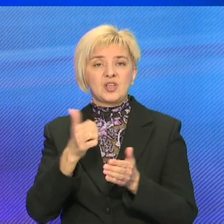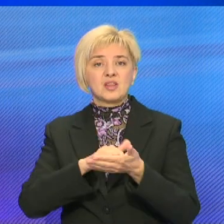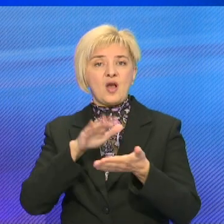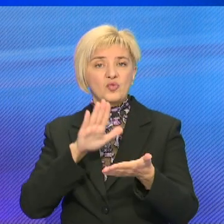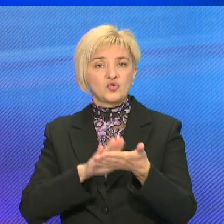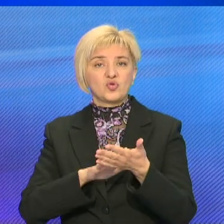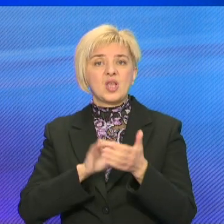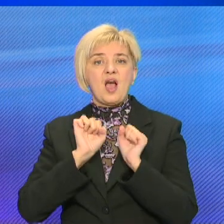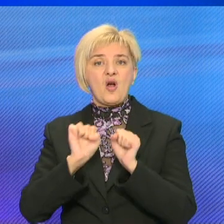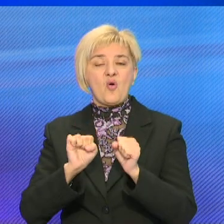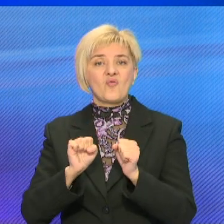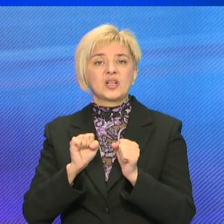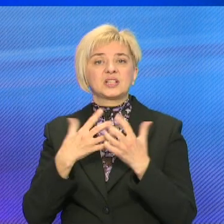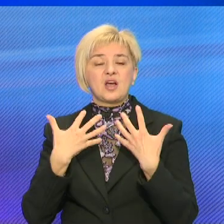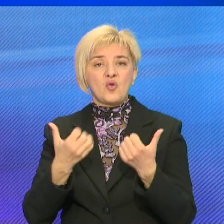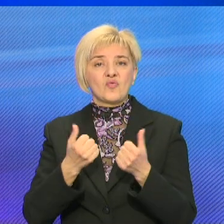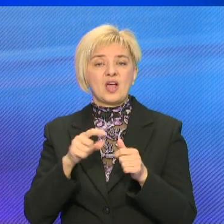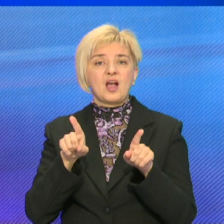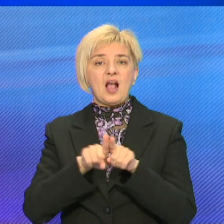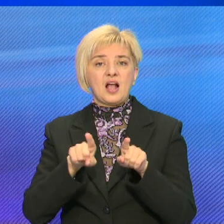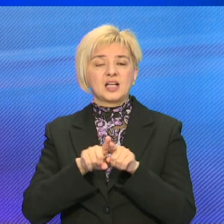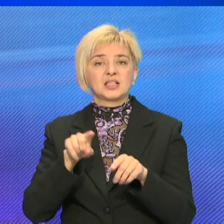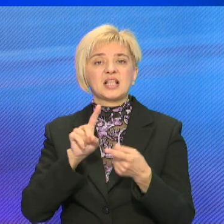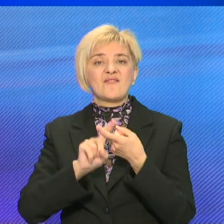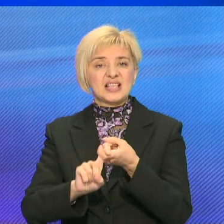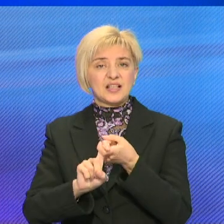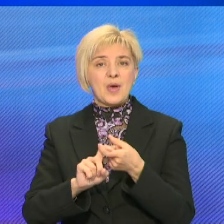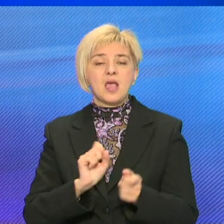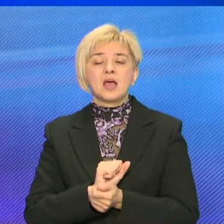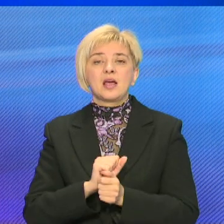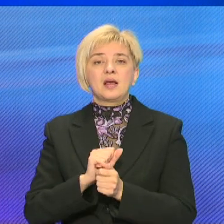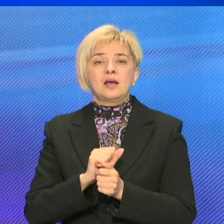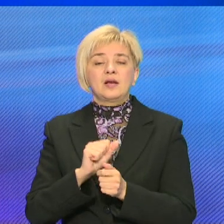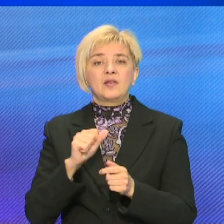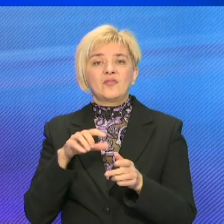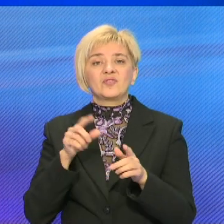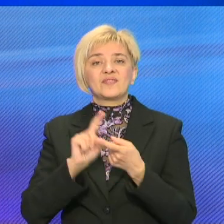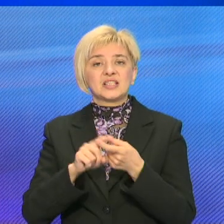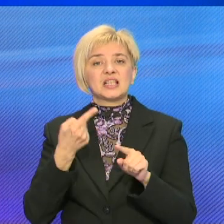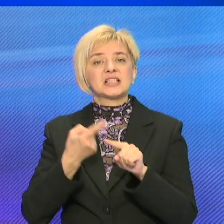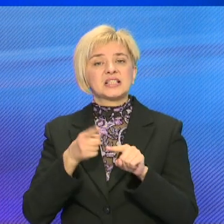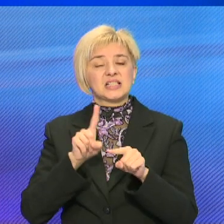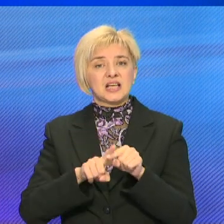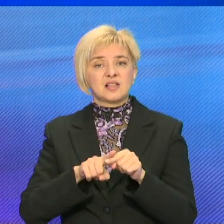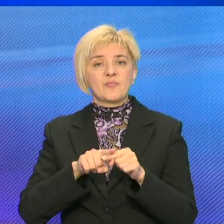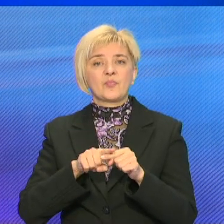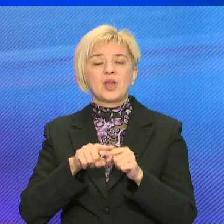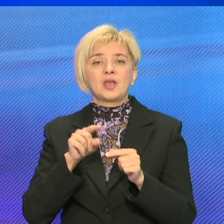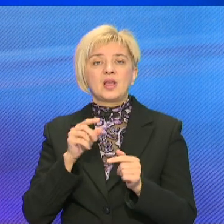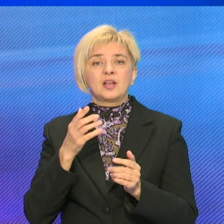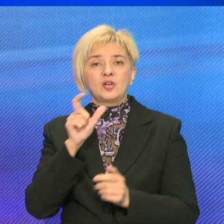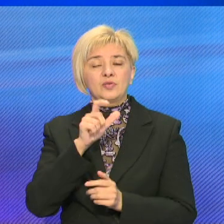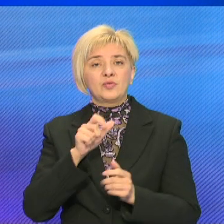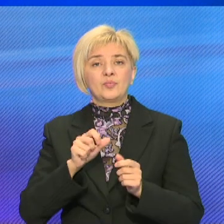ахова здароўя як залежныя. У сувязі з гэтым пытанні папярэджання супрацьпраўных дзеянняў грамадзян, якія злоўжываюць спіртнымі напоямі